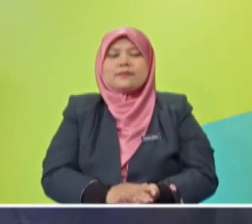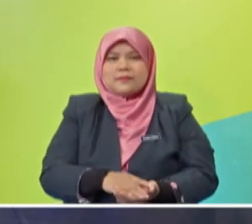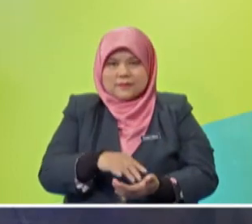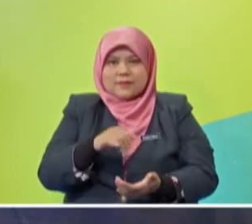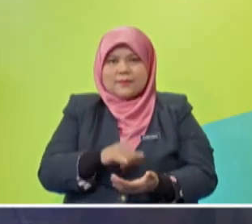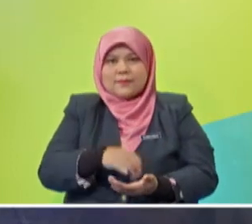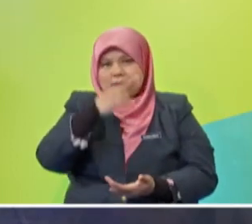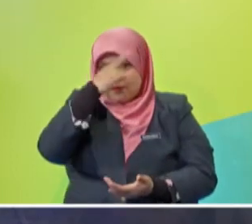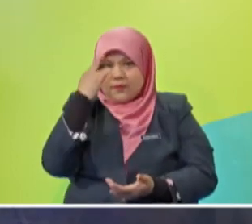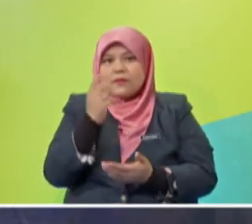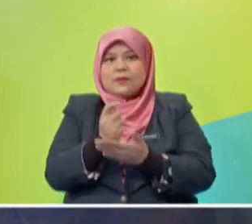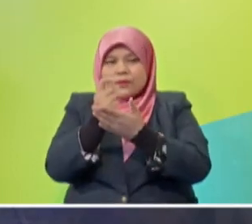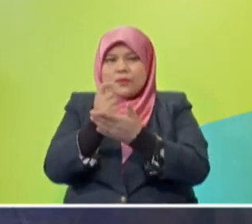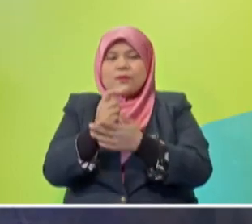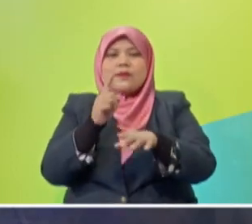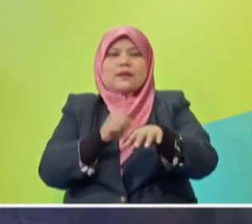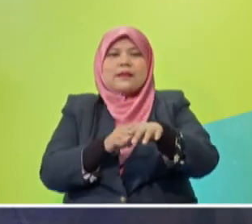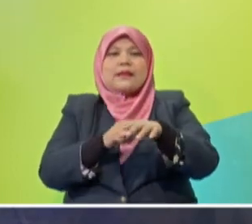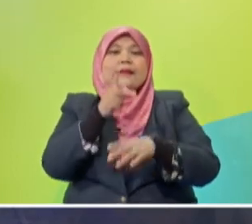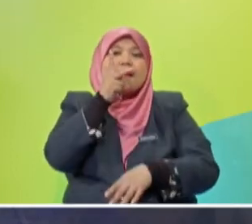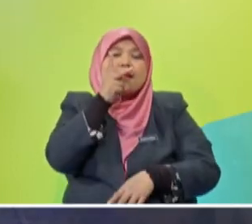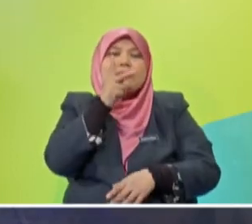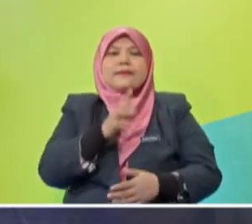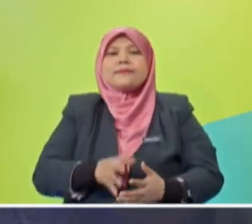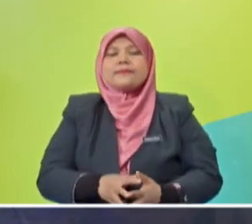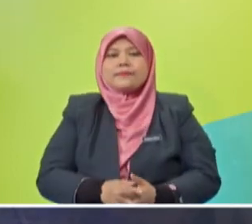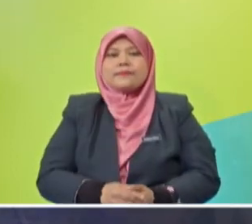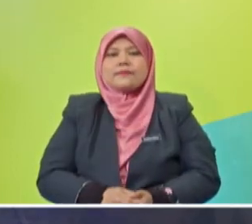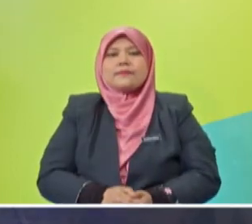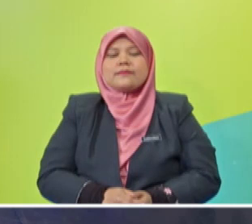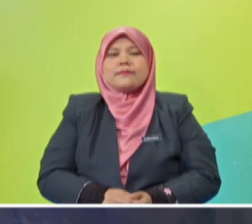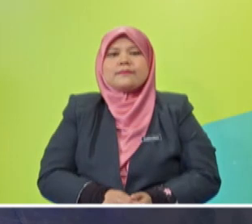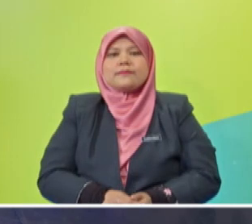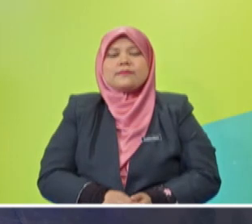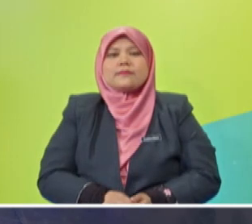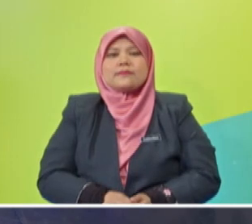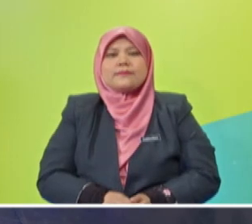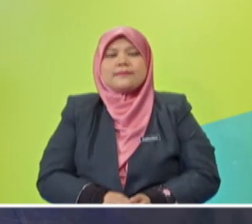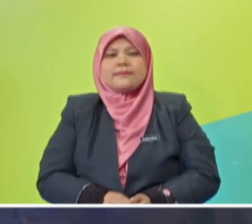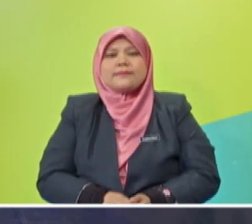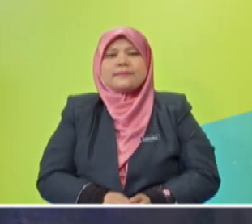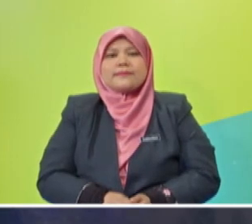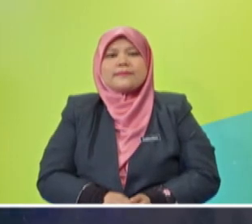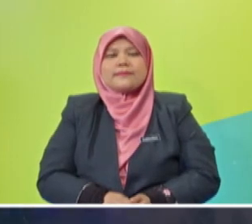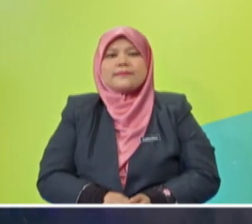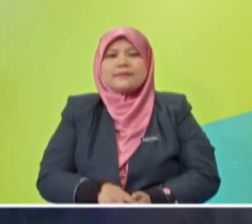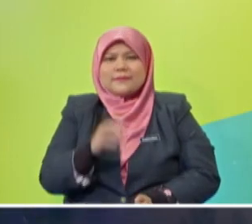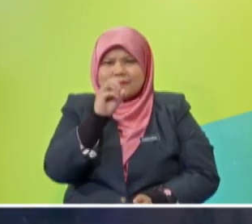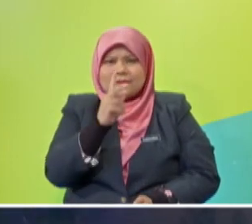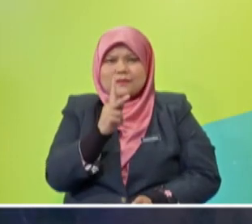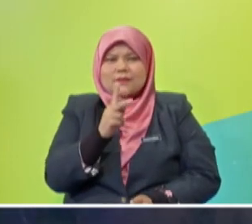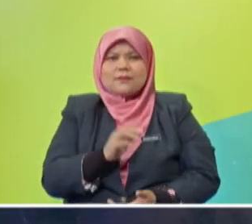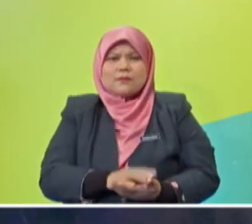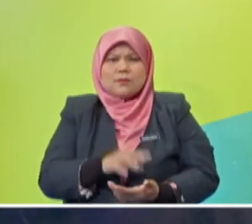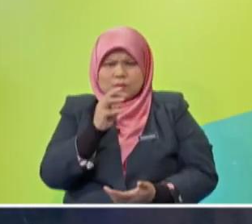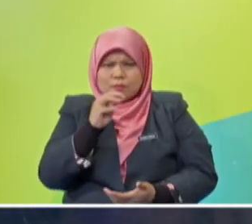ini lekatkan. Di Kedah. Di Kedah. Negeri Jelapang Padi macam cikgu dah sebut tadilah. Okey, cikgu. Nampaknya